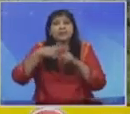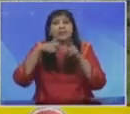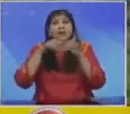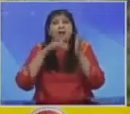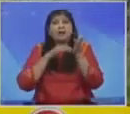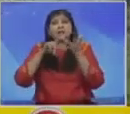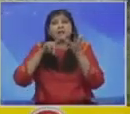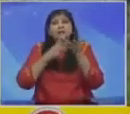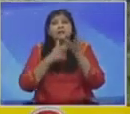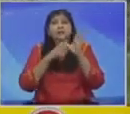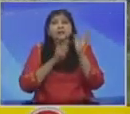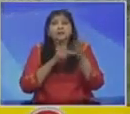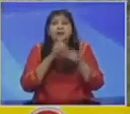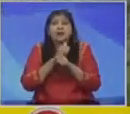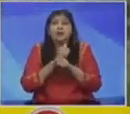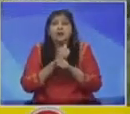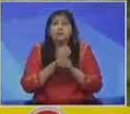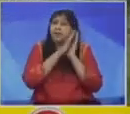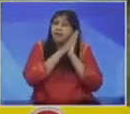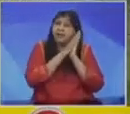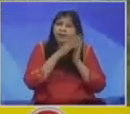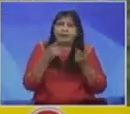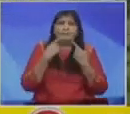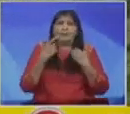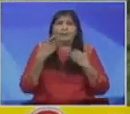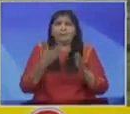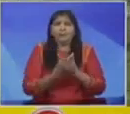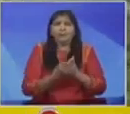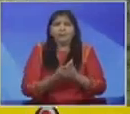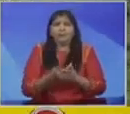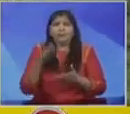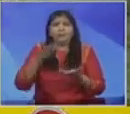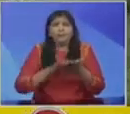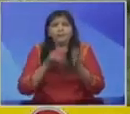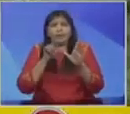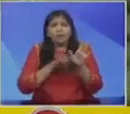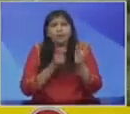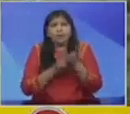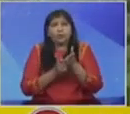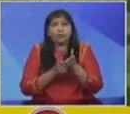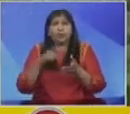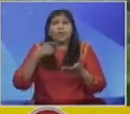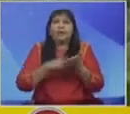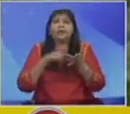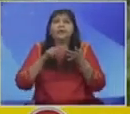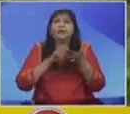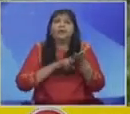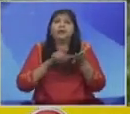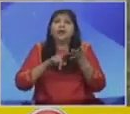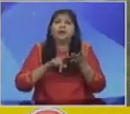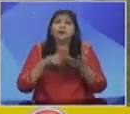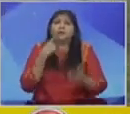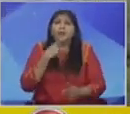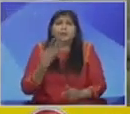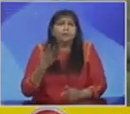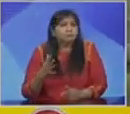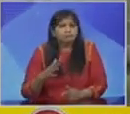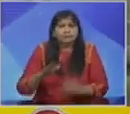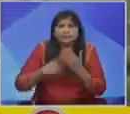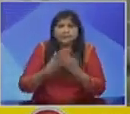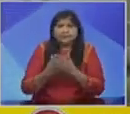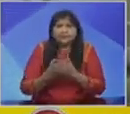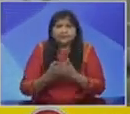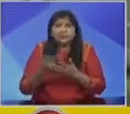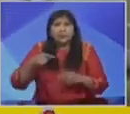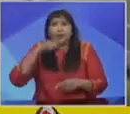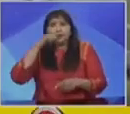लोगों की चर्चा करें। मुझे लगा कि मयूर जी राइनोज के बारे में बात करेंगे, जिन्हें वहां का